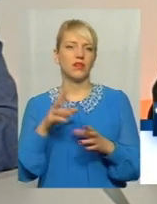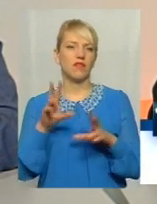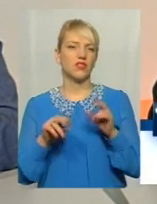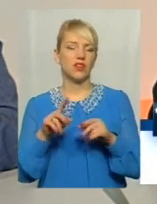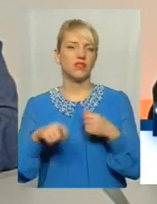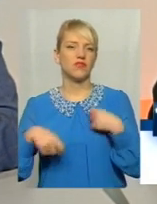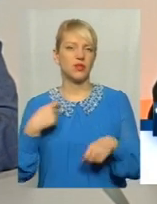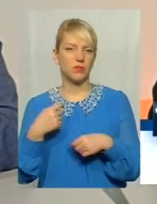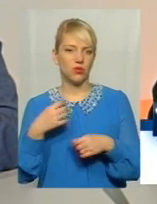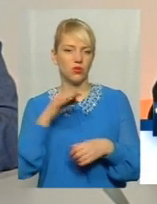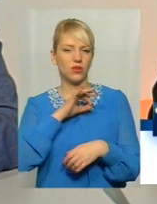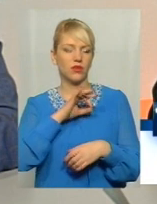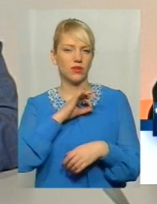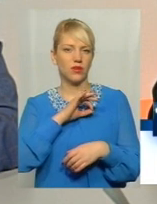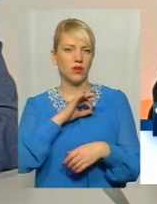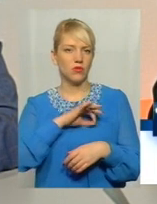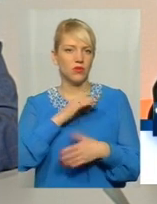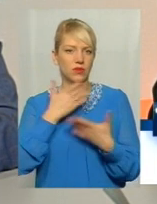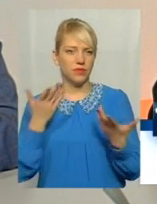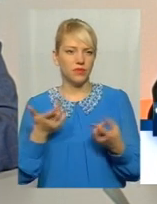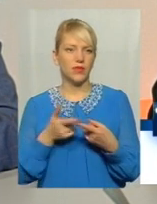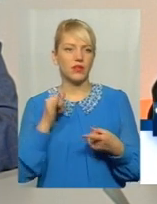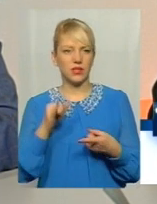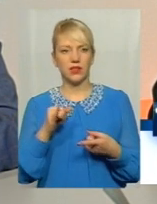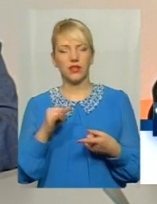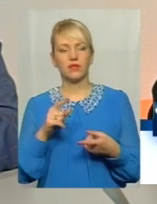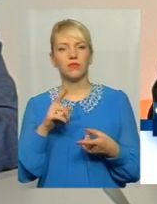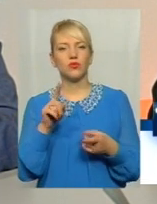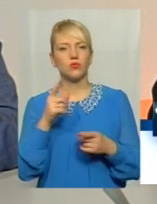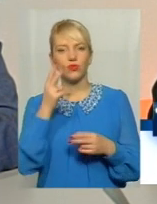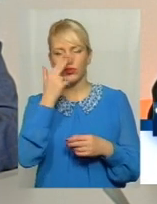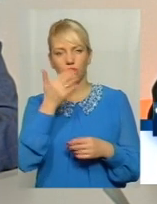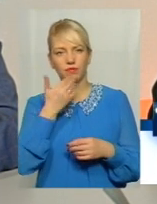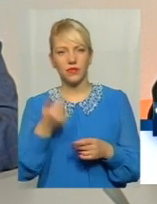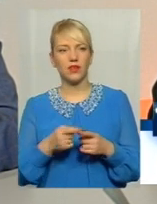збиток, поки вони не накатають маршрути, особливо нові і особливо